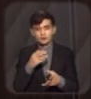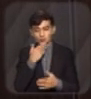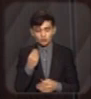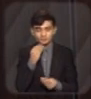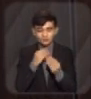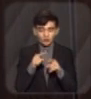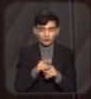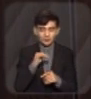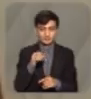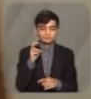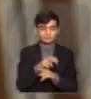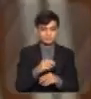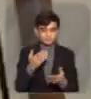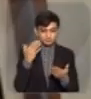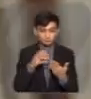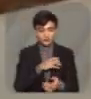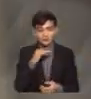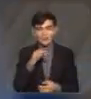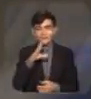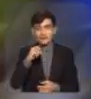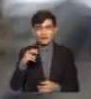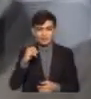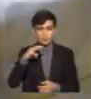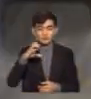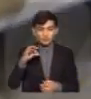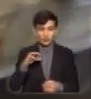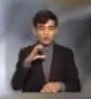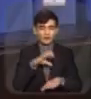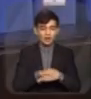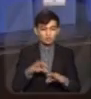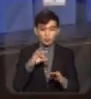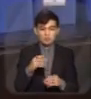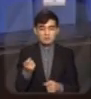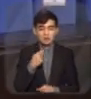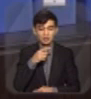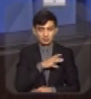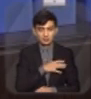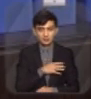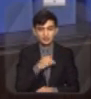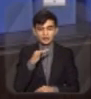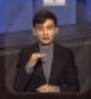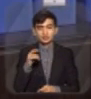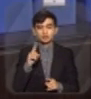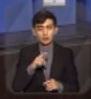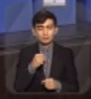услуг. Однако ведомстве заявили, оснований для проверки недостаточно. Для того, чтобы